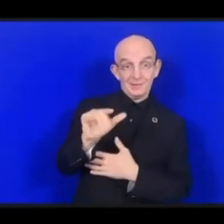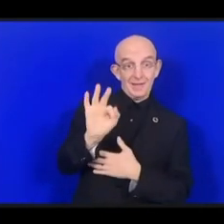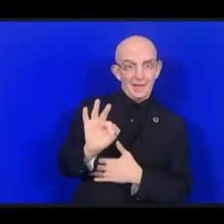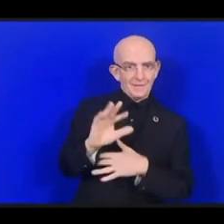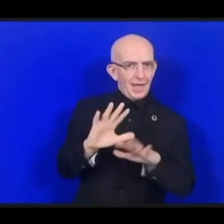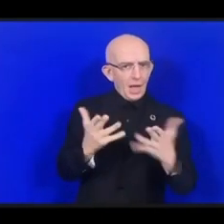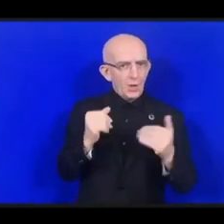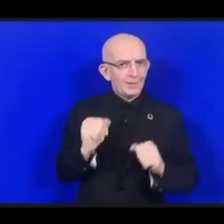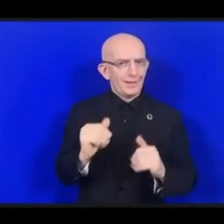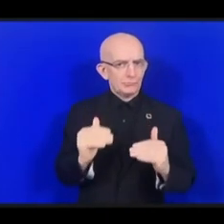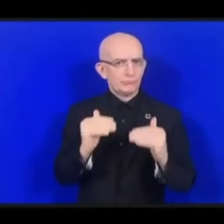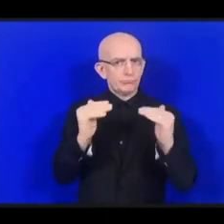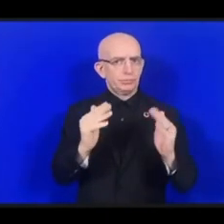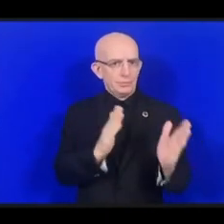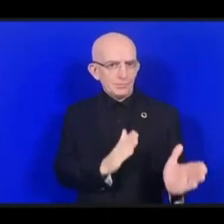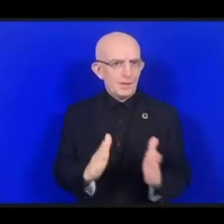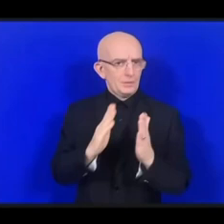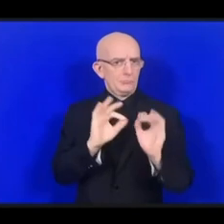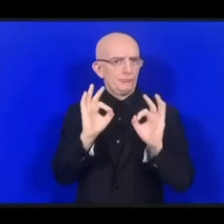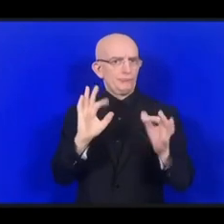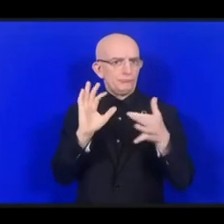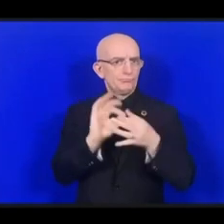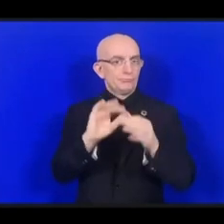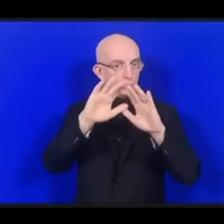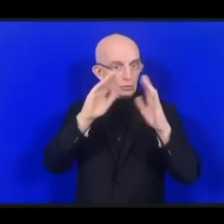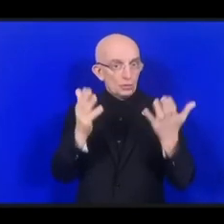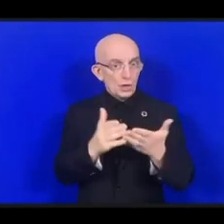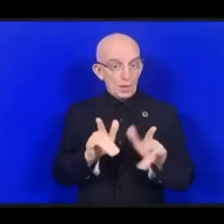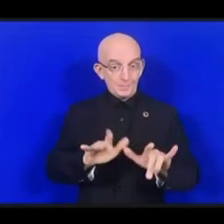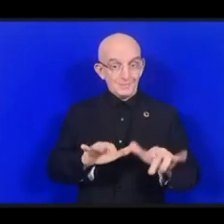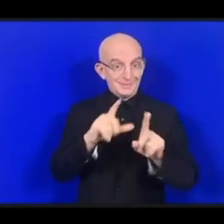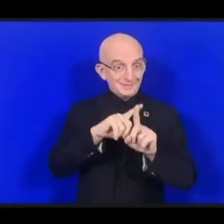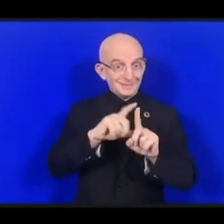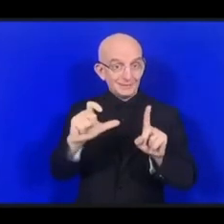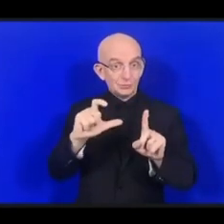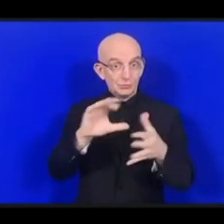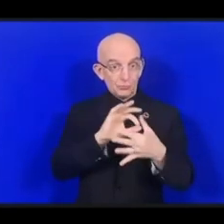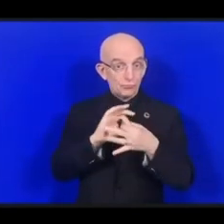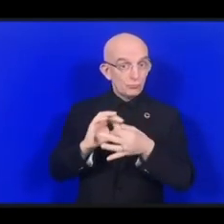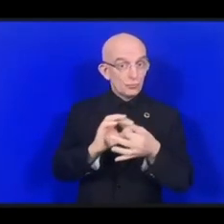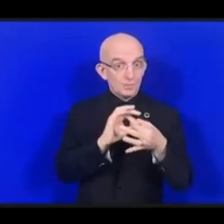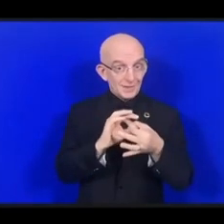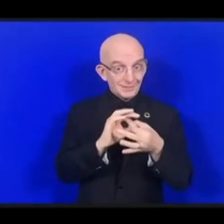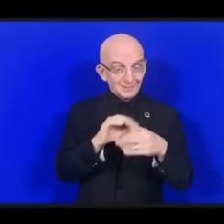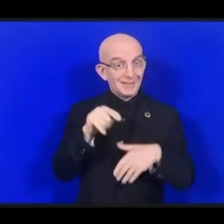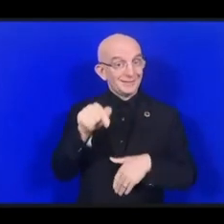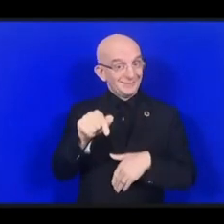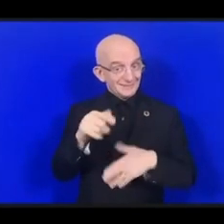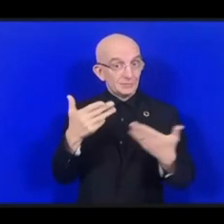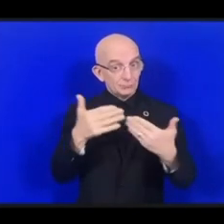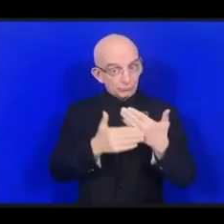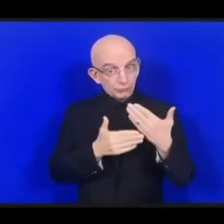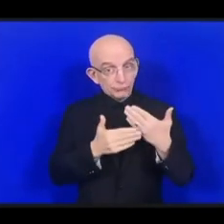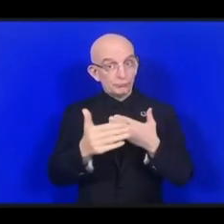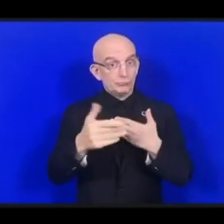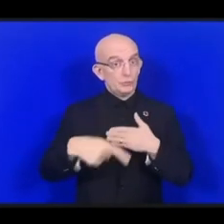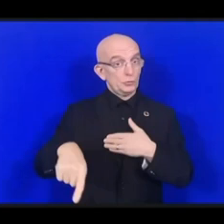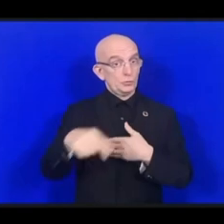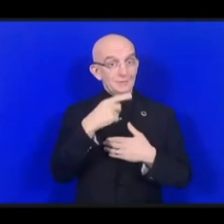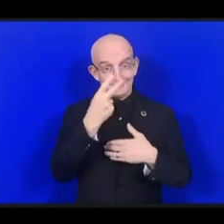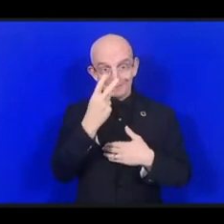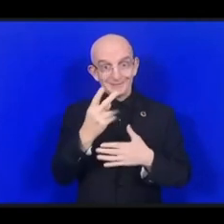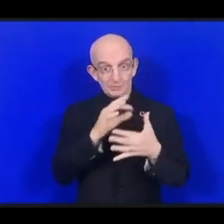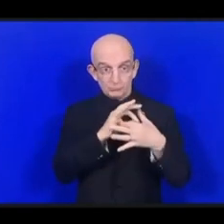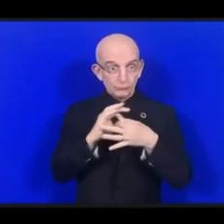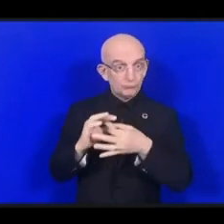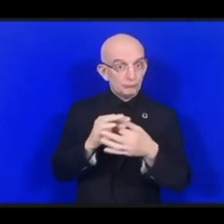العالميه وقمه المستقبل بعد ان شاهدت جهودنا الجماعيه هنا في الاسبوع الماضي انا واثق من ان منتدى